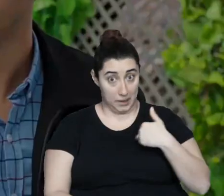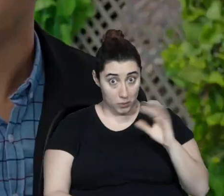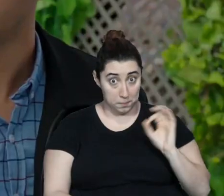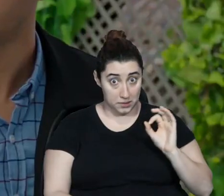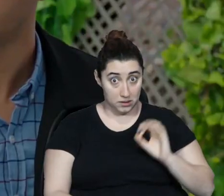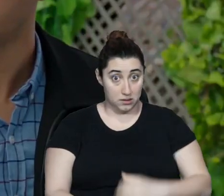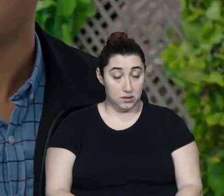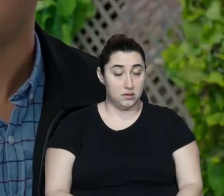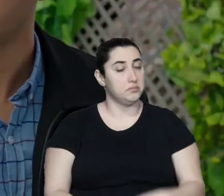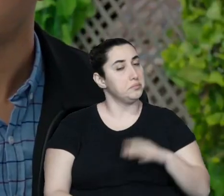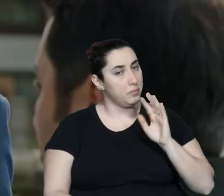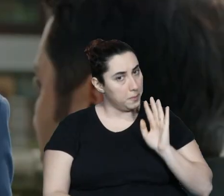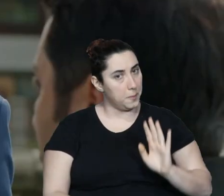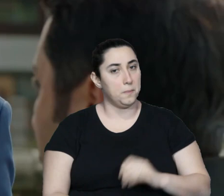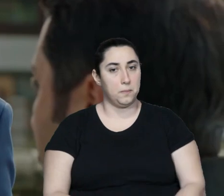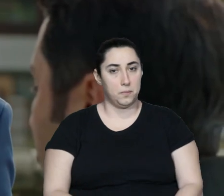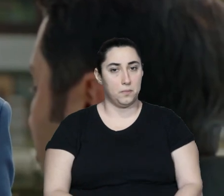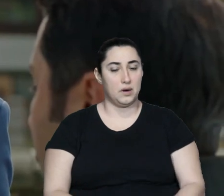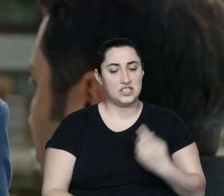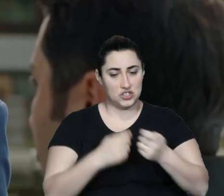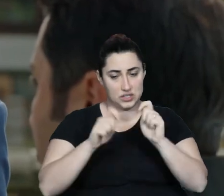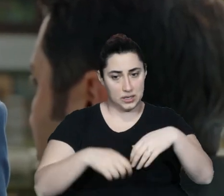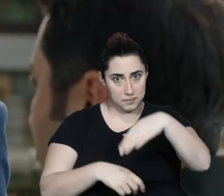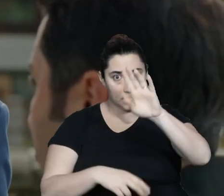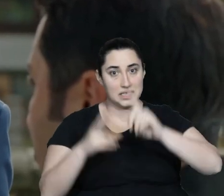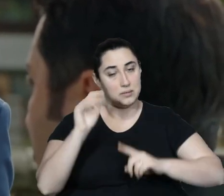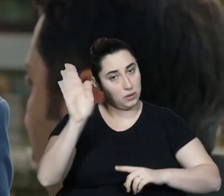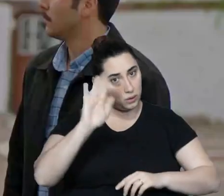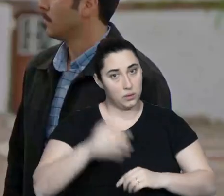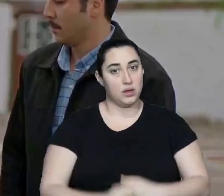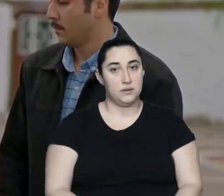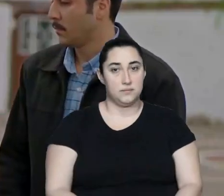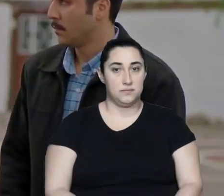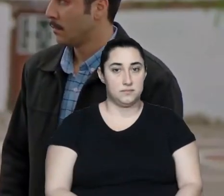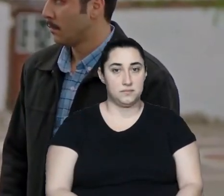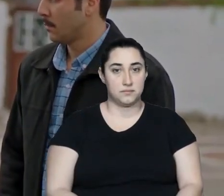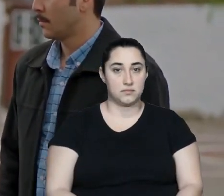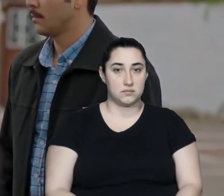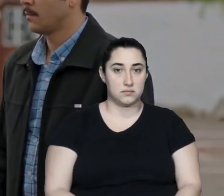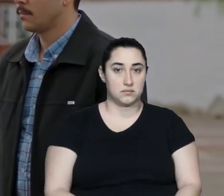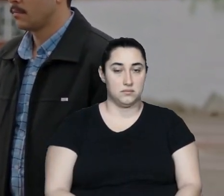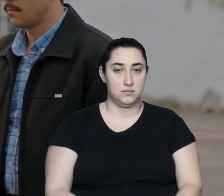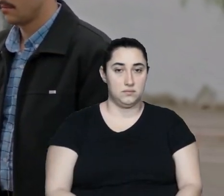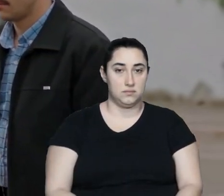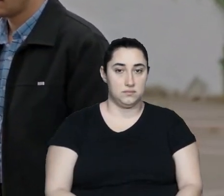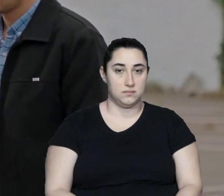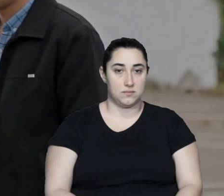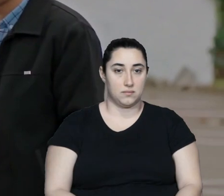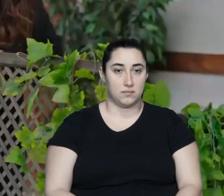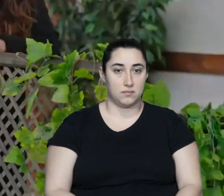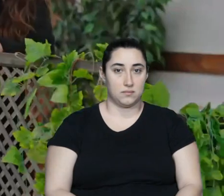İsmail'le. Peki hadi işine bak İsmail. Eyvallah. İsmail'in önüne tükürüp yürümeye başladı.